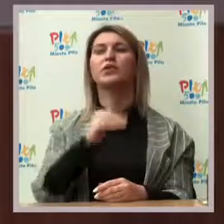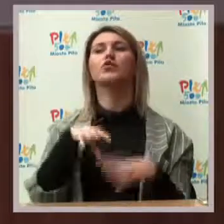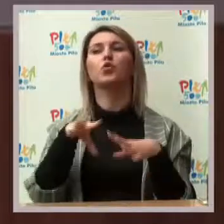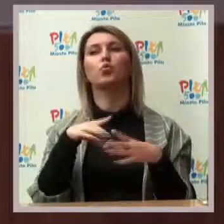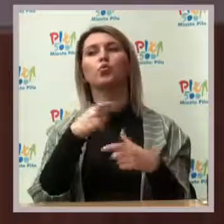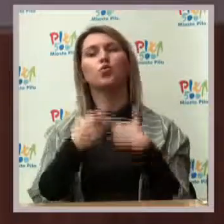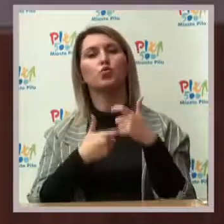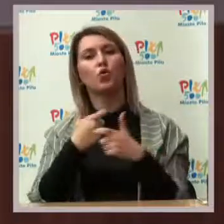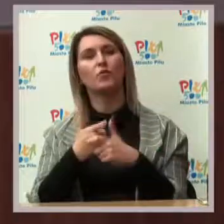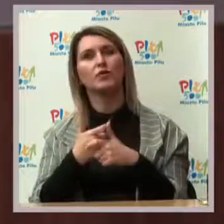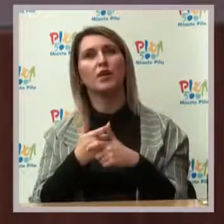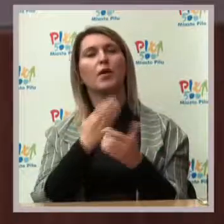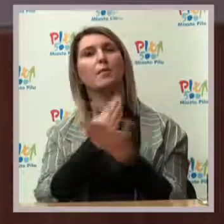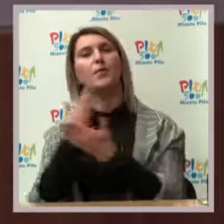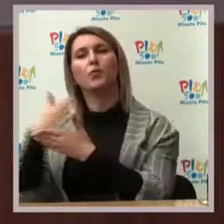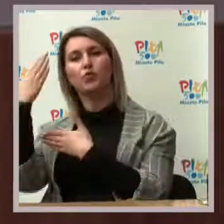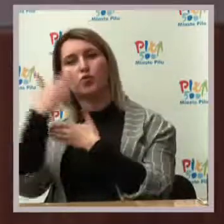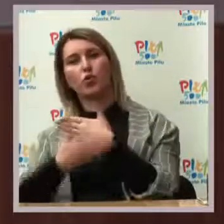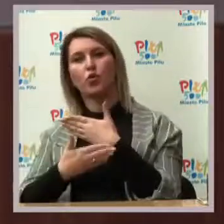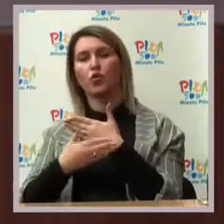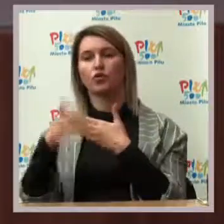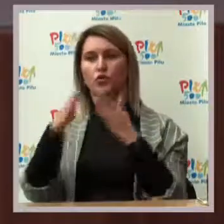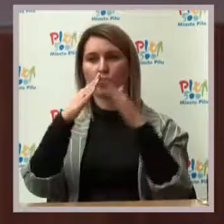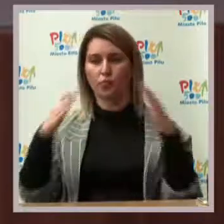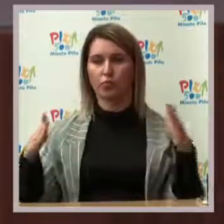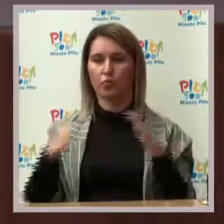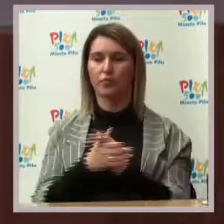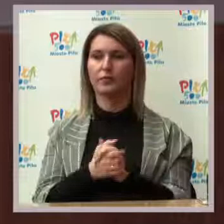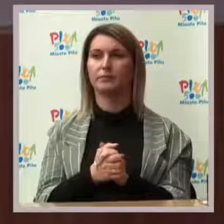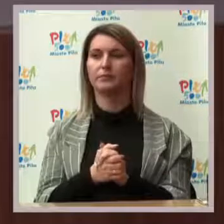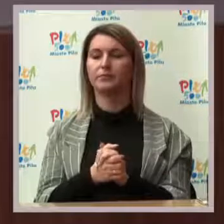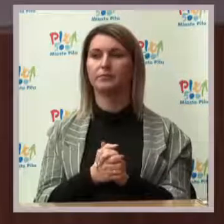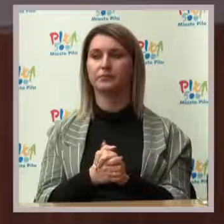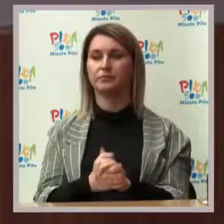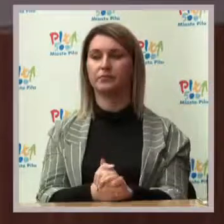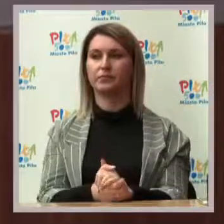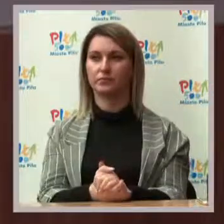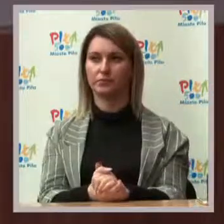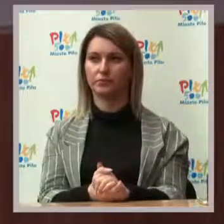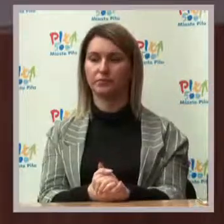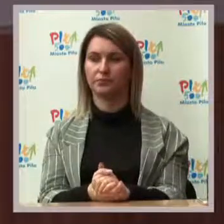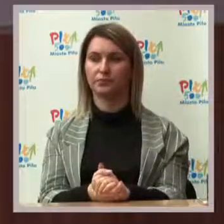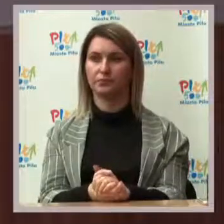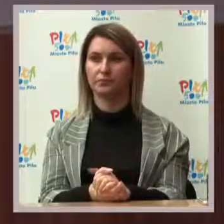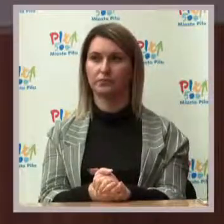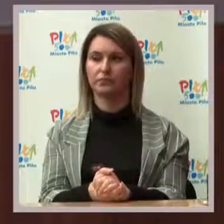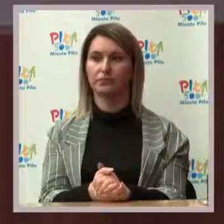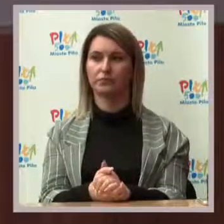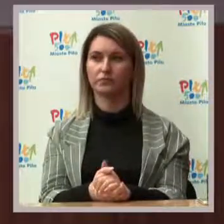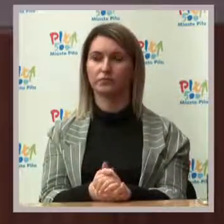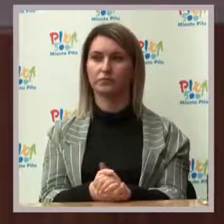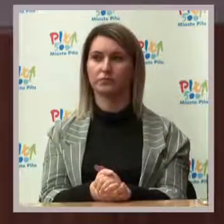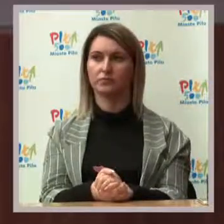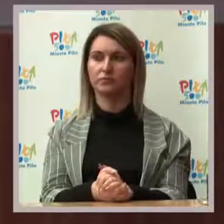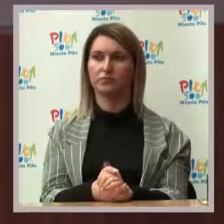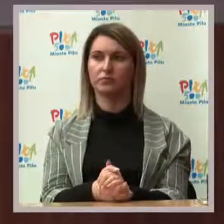hospicjum dokończyć inwestycje, musimy pomóc uruchomić programy, musimy również uczestniczyć